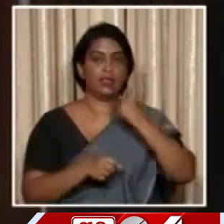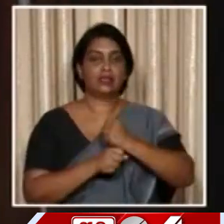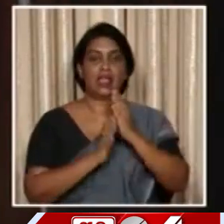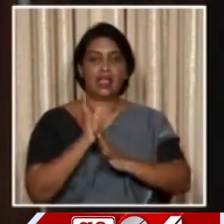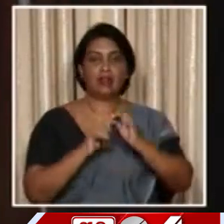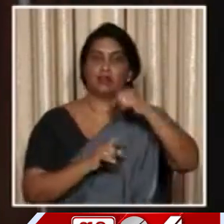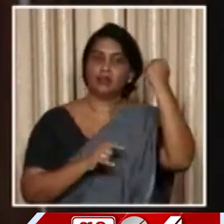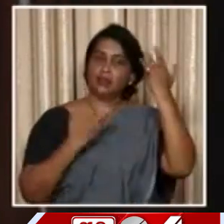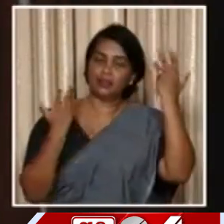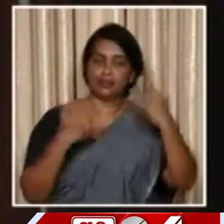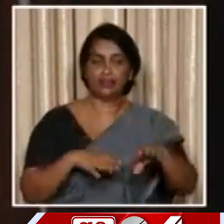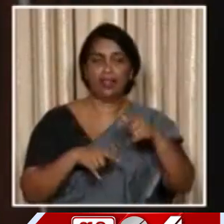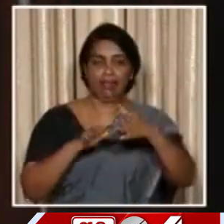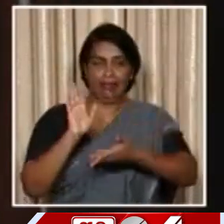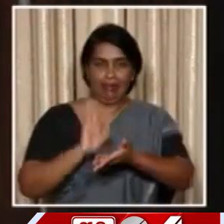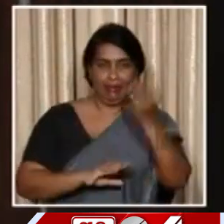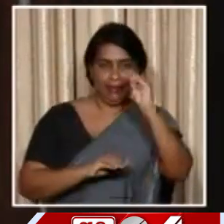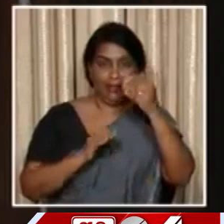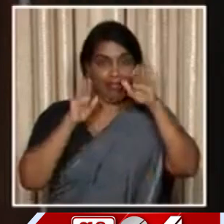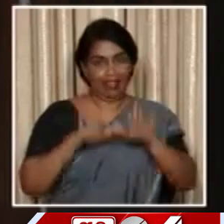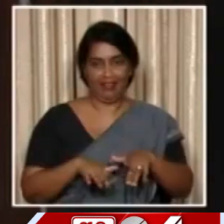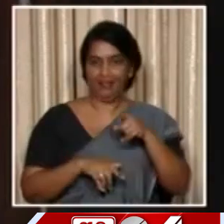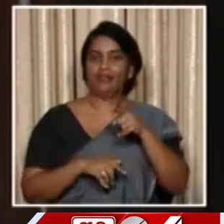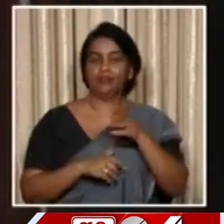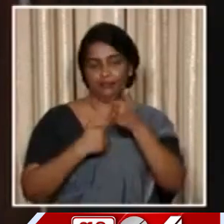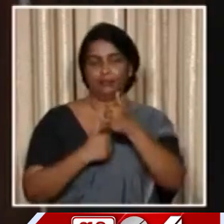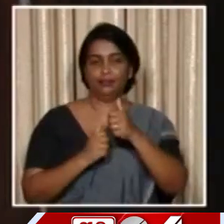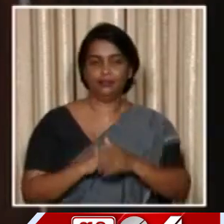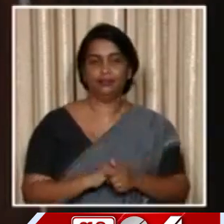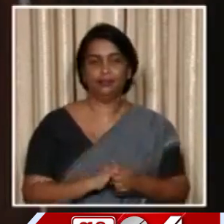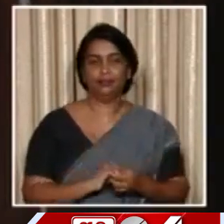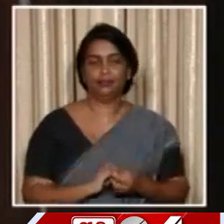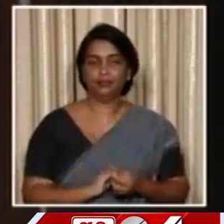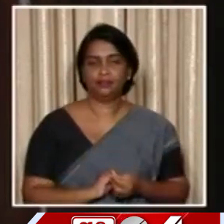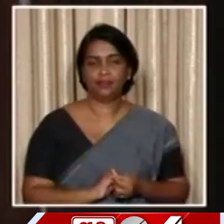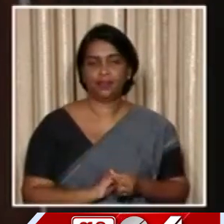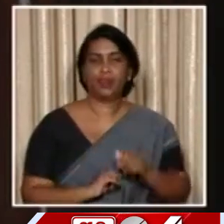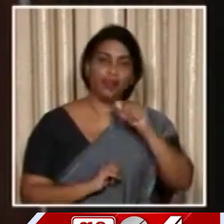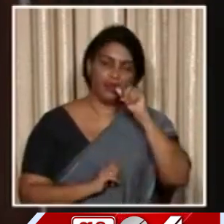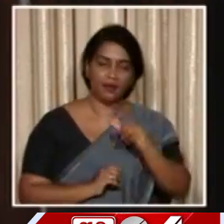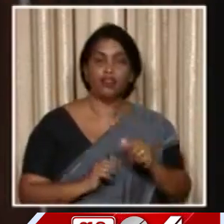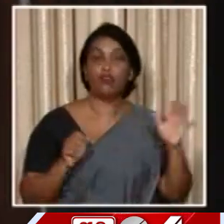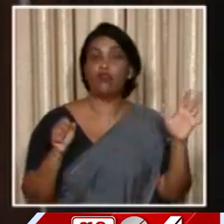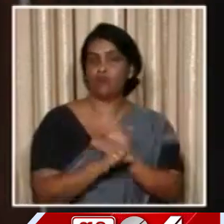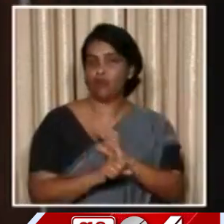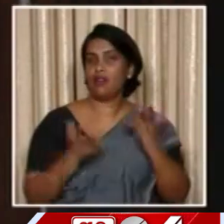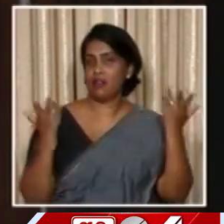तुम्हें कथा करा दंग अन्न गि दंग इन्नो भूम बुंद अत्र महिता गणपूर्ण